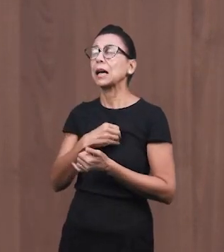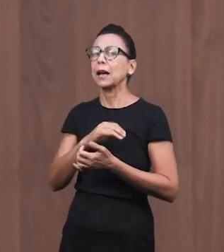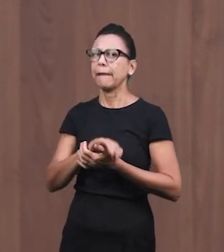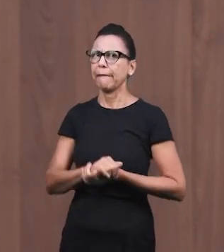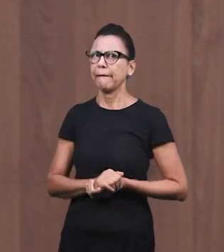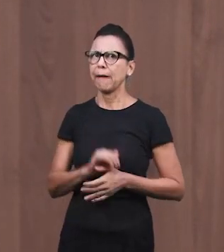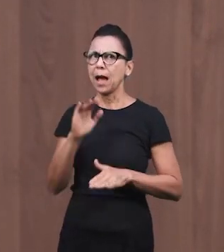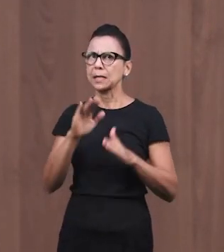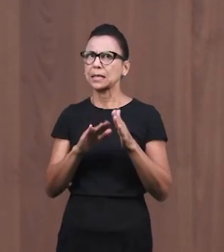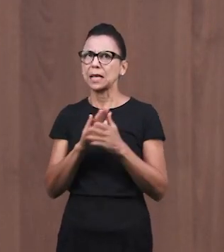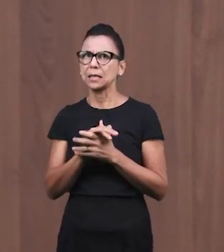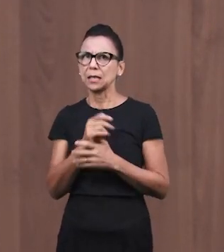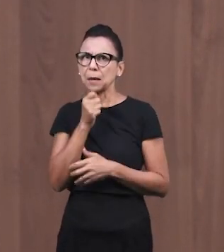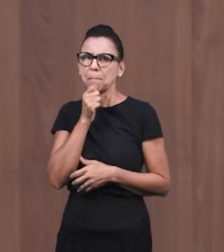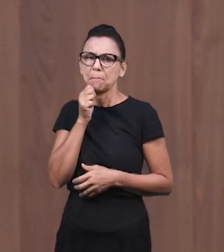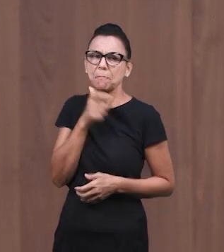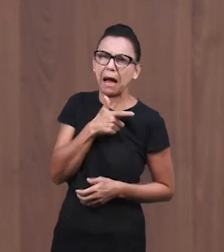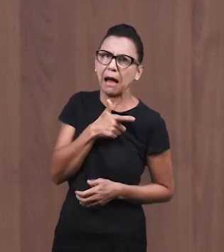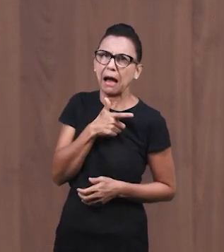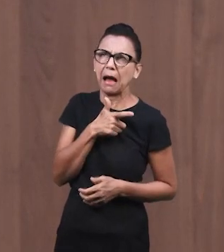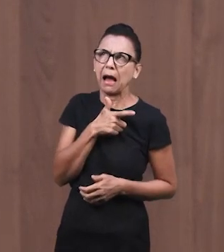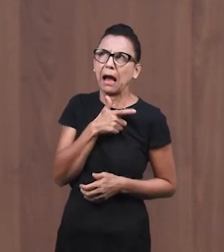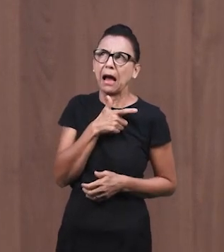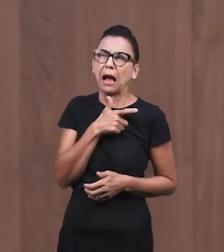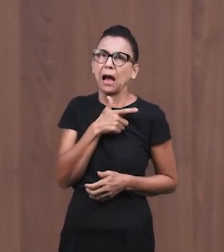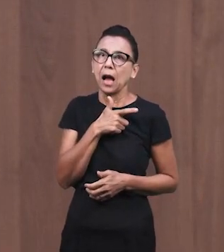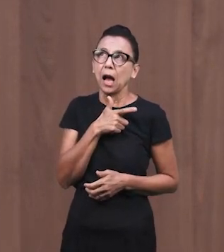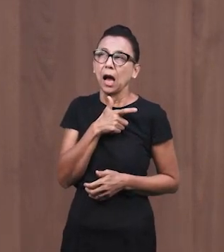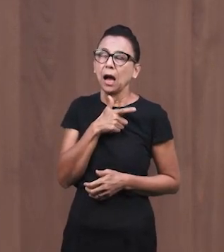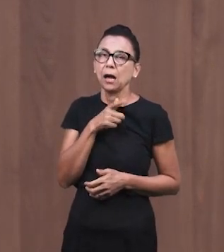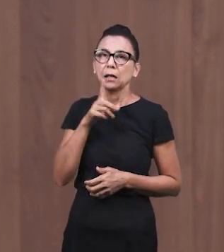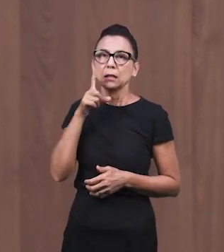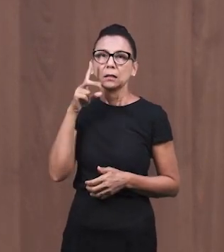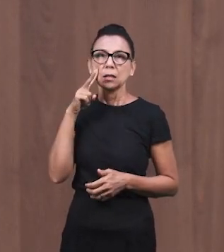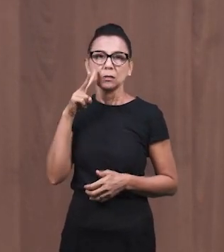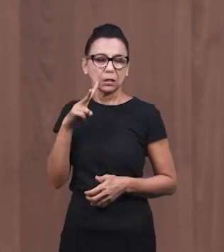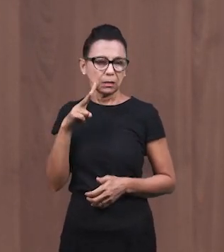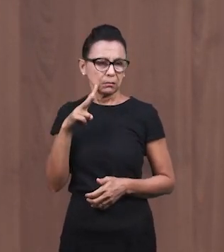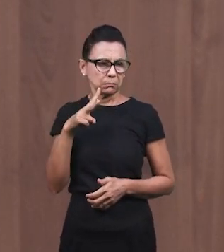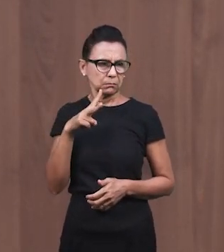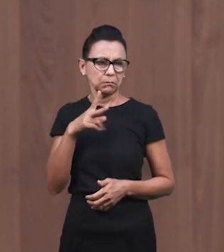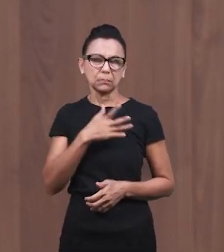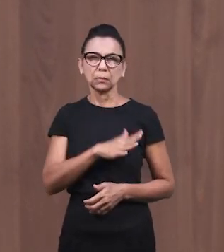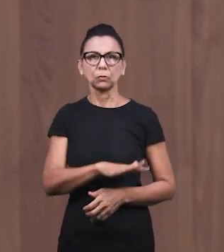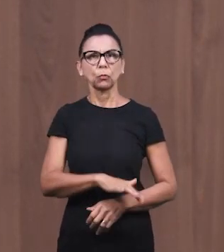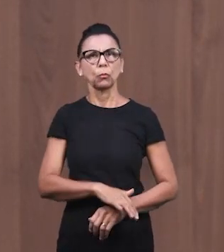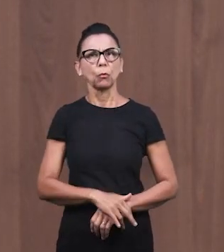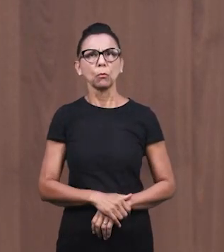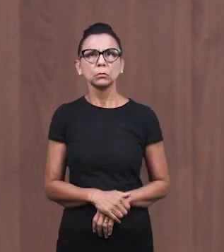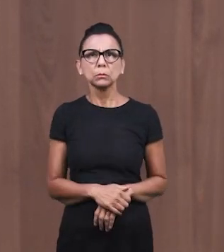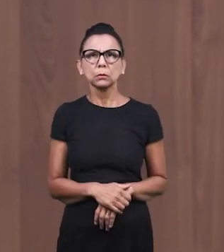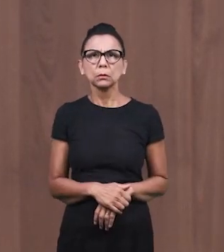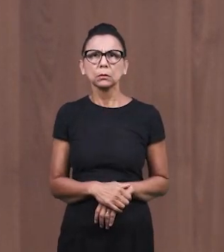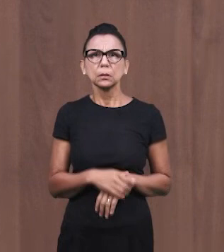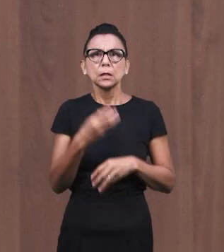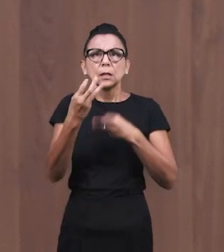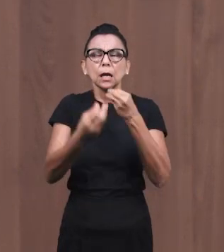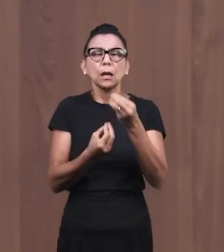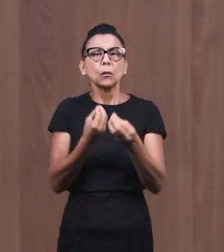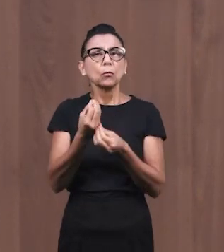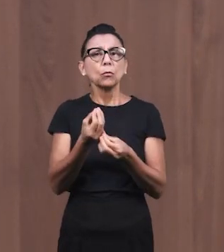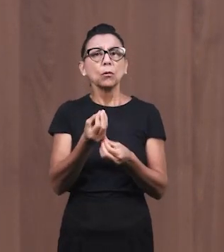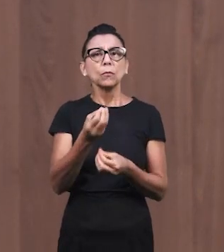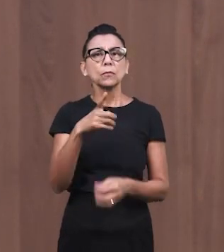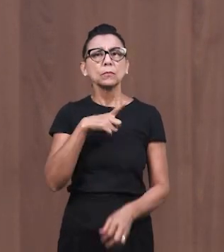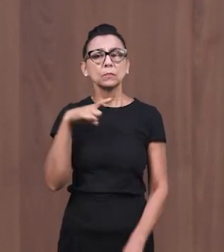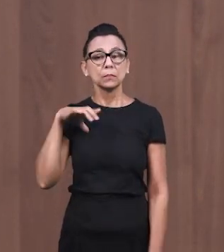nous désobéissons. Nous proférons des paroles qui ne plaisent pas au Seigneur et cela salit notre cœur. Et nous allons laisser sales